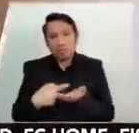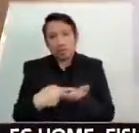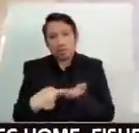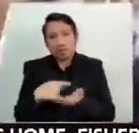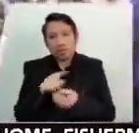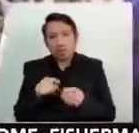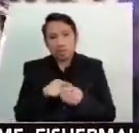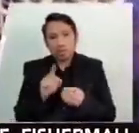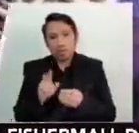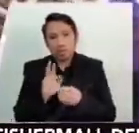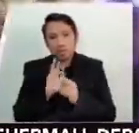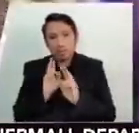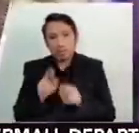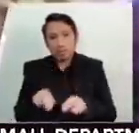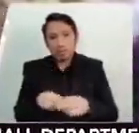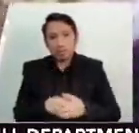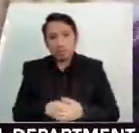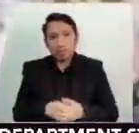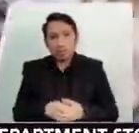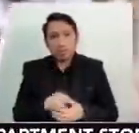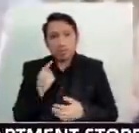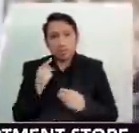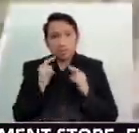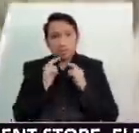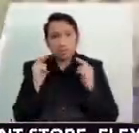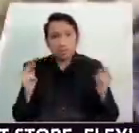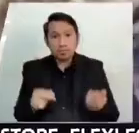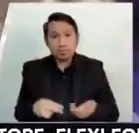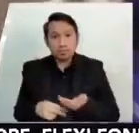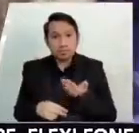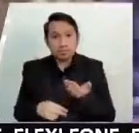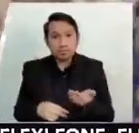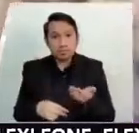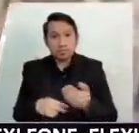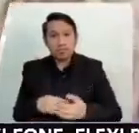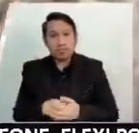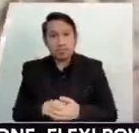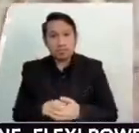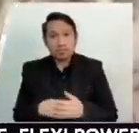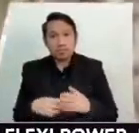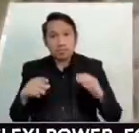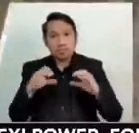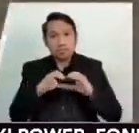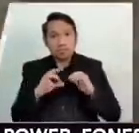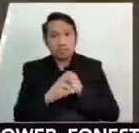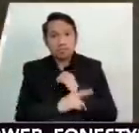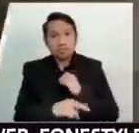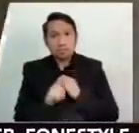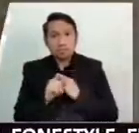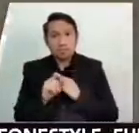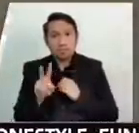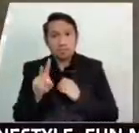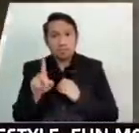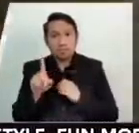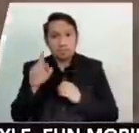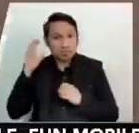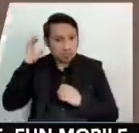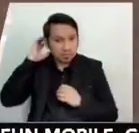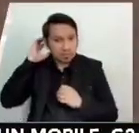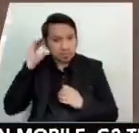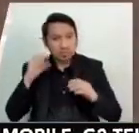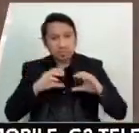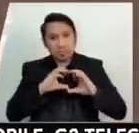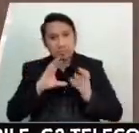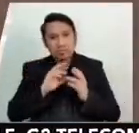hakbang. Ito ang unang balita. Abby Caballero ng GMA Regional TV 1 Mindanao para sa GMA